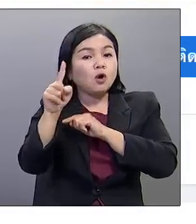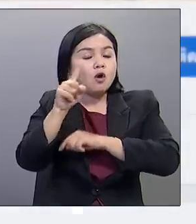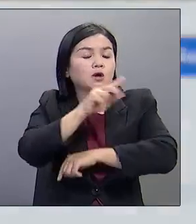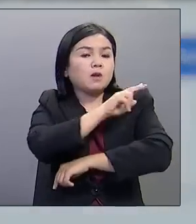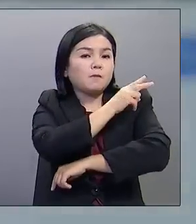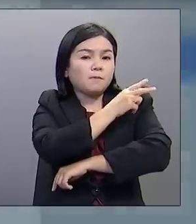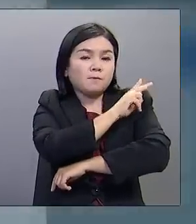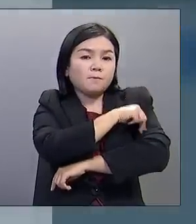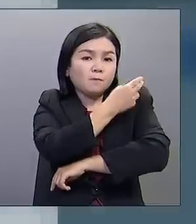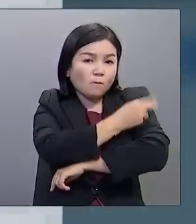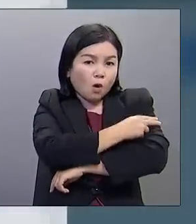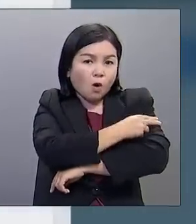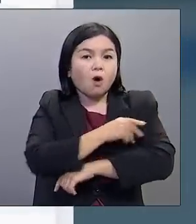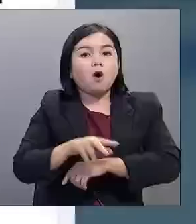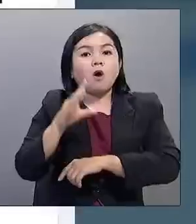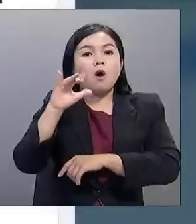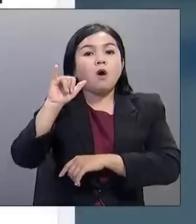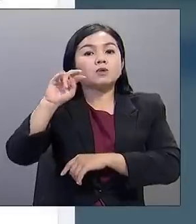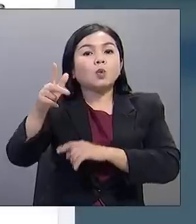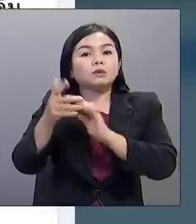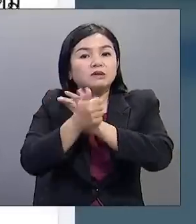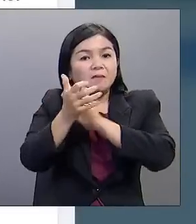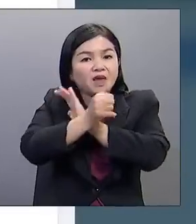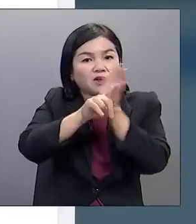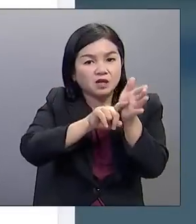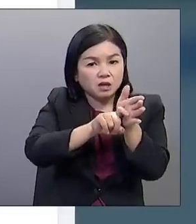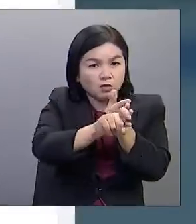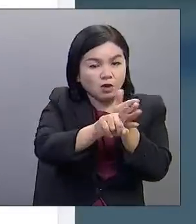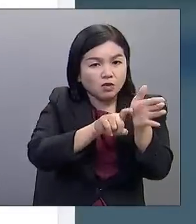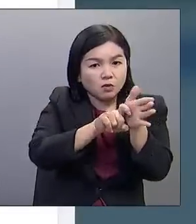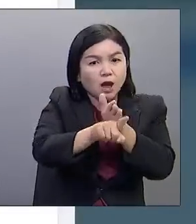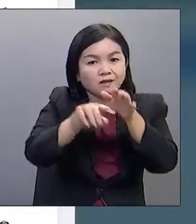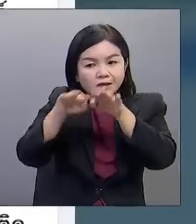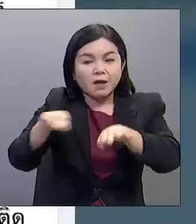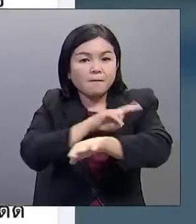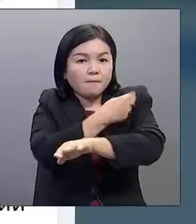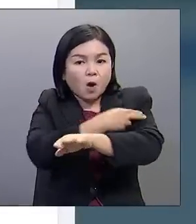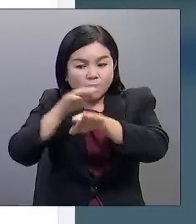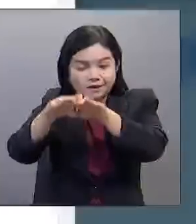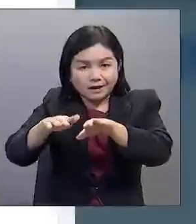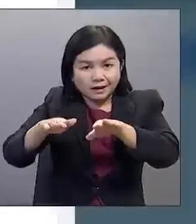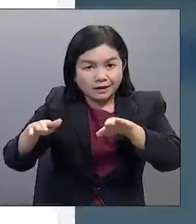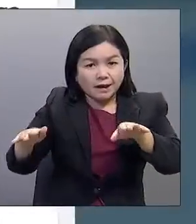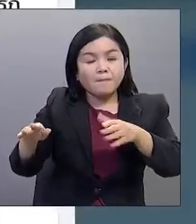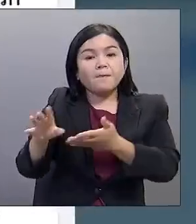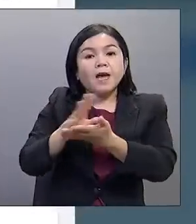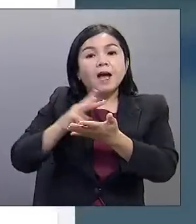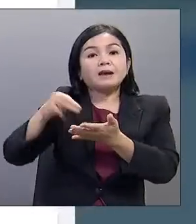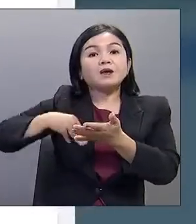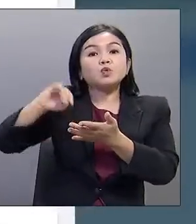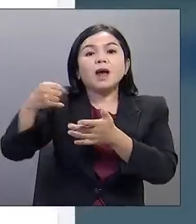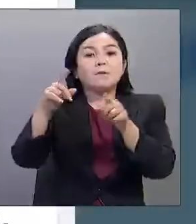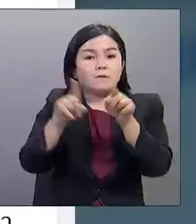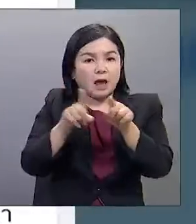หัวหน้าส่วนเชี่ยวชาญเฉพาะทางด้านไวรัสวิทยาคลินิกภาควิชากุมารเวชศาสตร์คณะแพทย์วิทยาศาตร์จุฬาลงกรณ์มหาวิทยาลัย